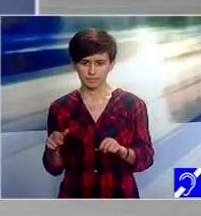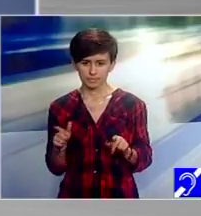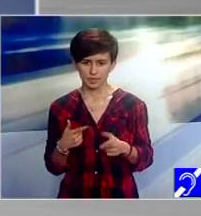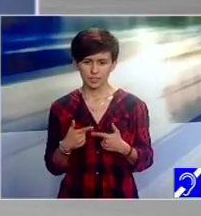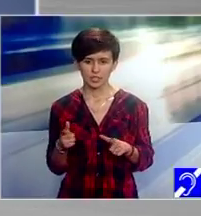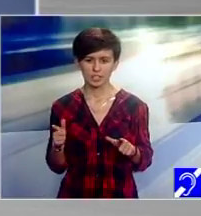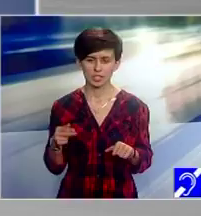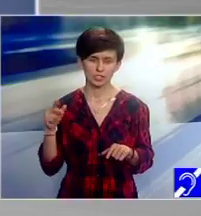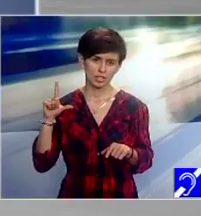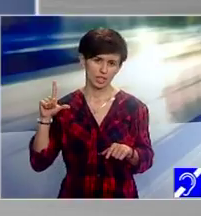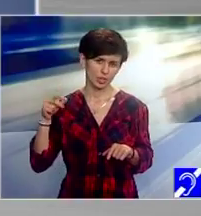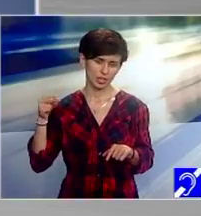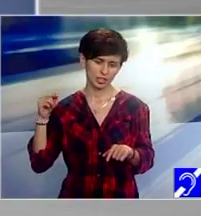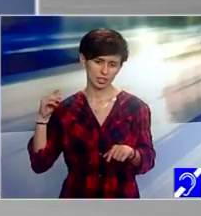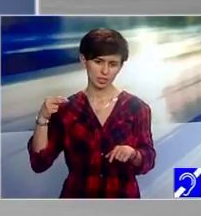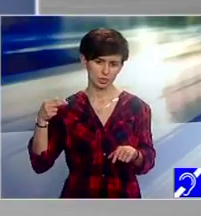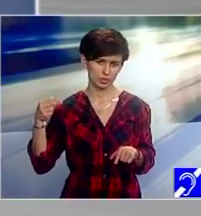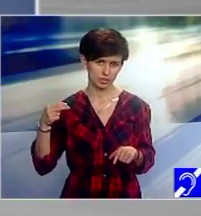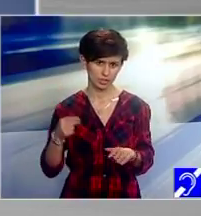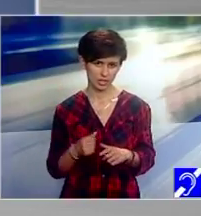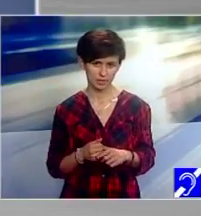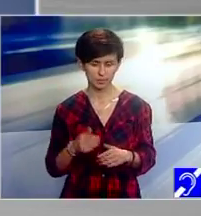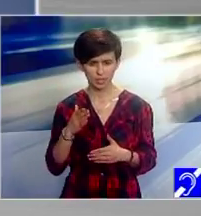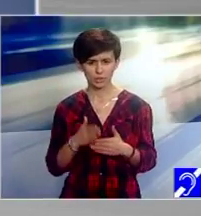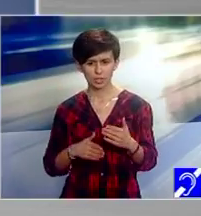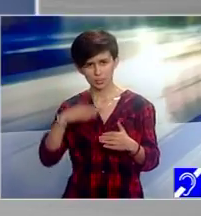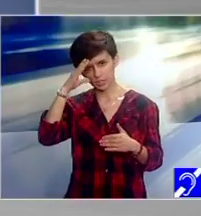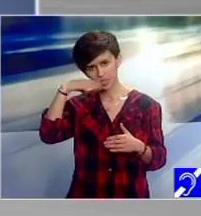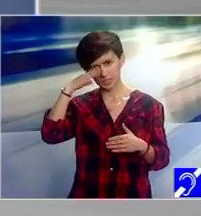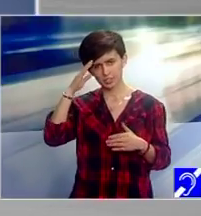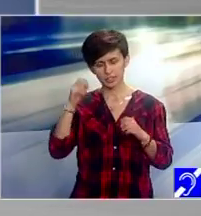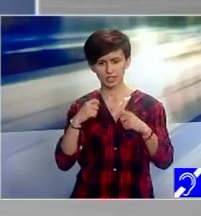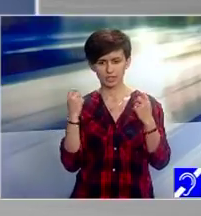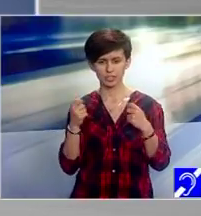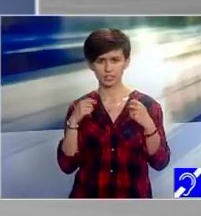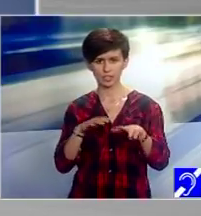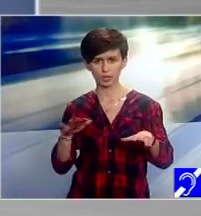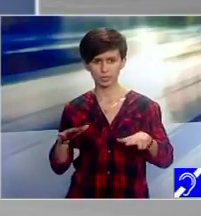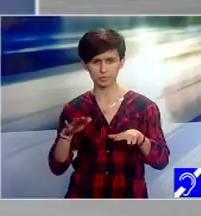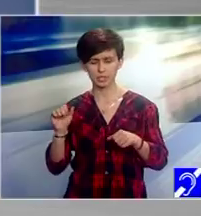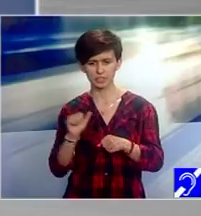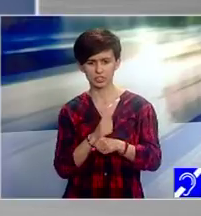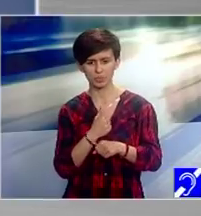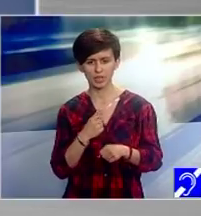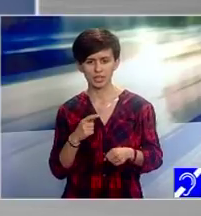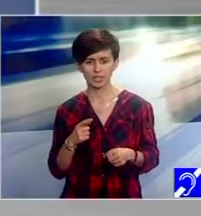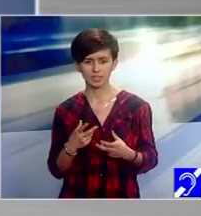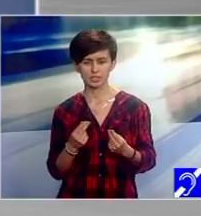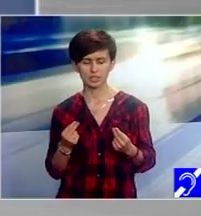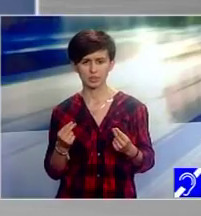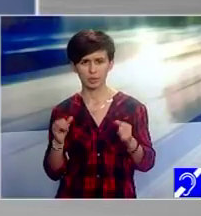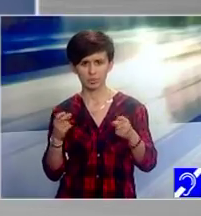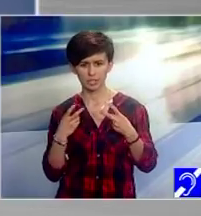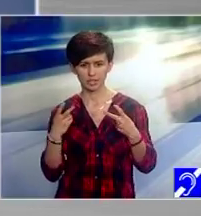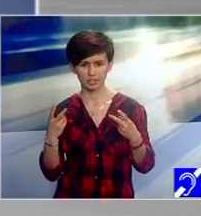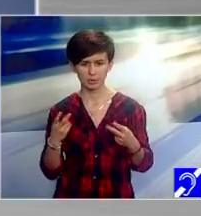Laurian Hădărean. Ultima zi de festival, 18 mai, este o zi foarte plină, cu evenimente care au